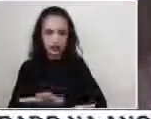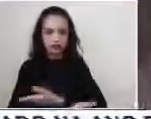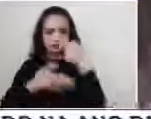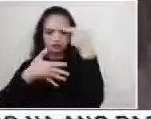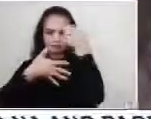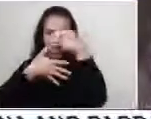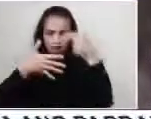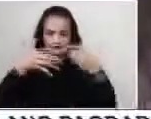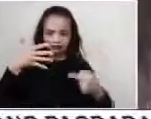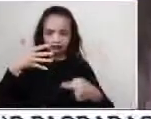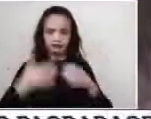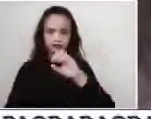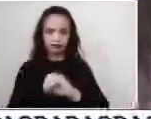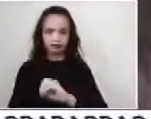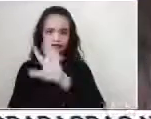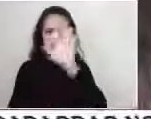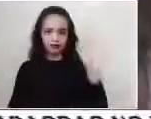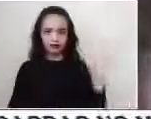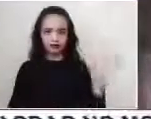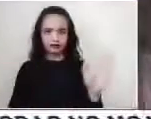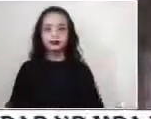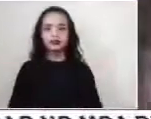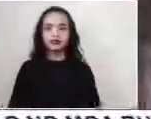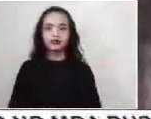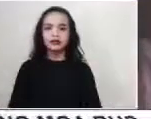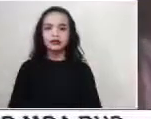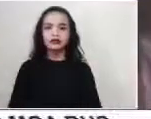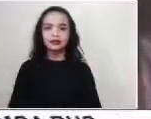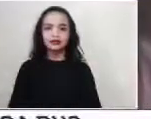Sa pagkawala ng anak ko,